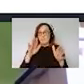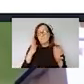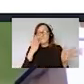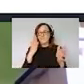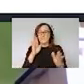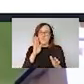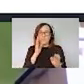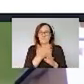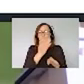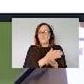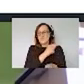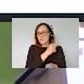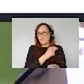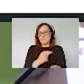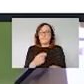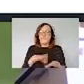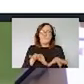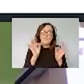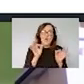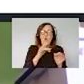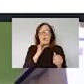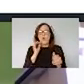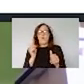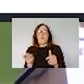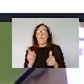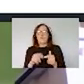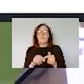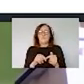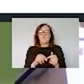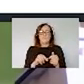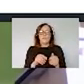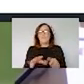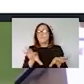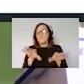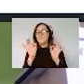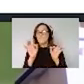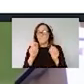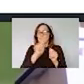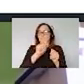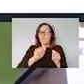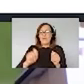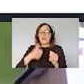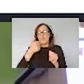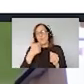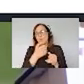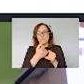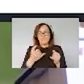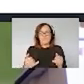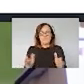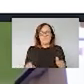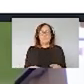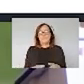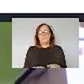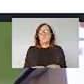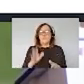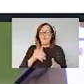samo, co i poprzednio, bo i wybór koloru, i wybór mazaka, pisaka, czegoś,